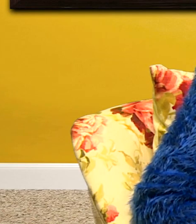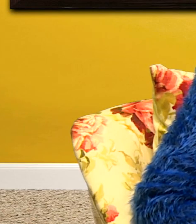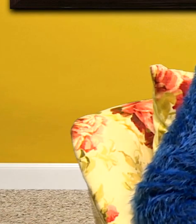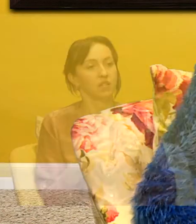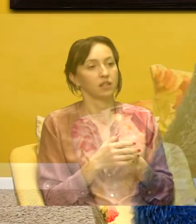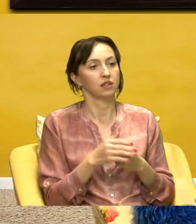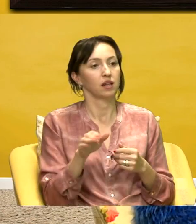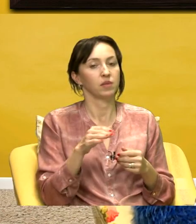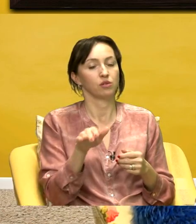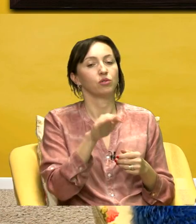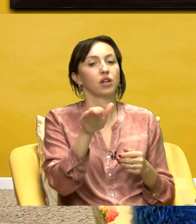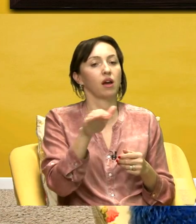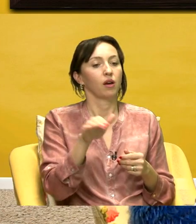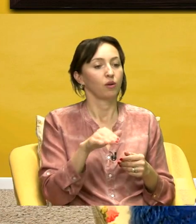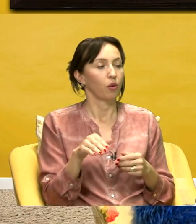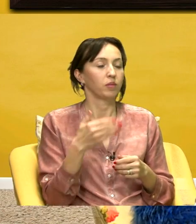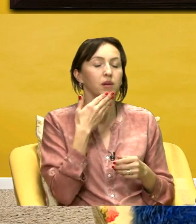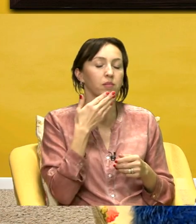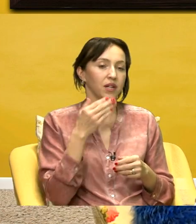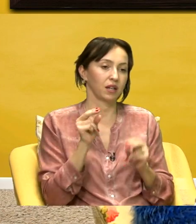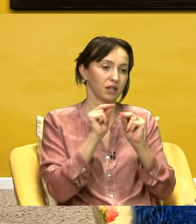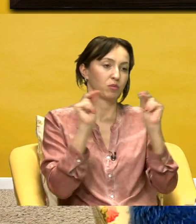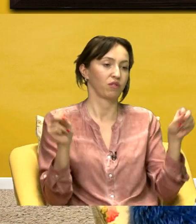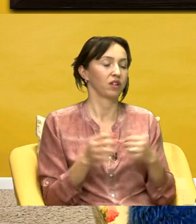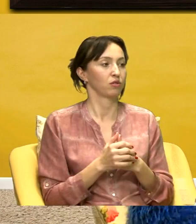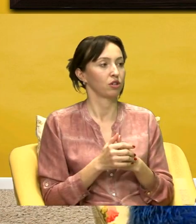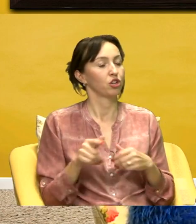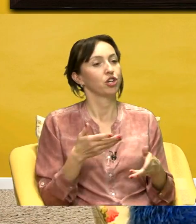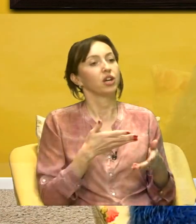Profesori. Și vă mai așteptăm și cu altă ocazie.